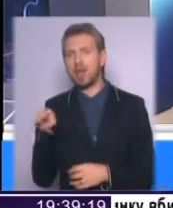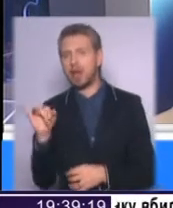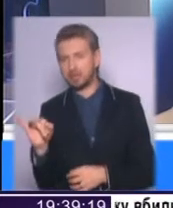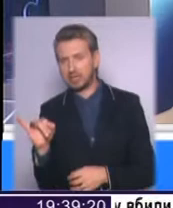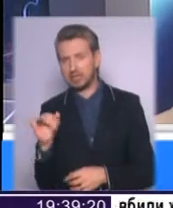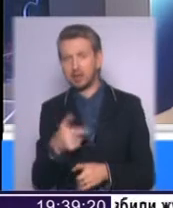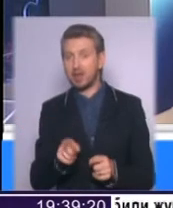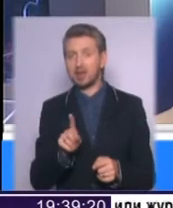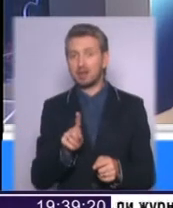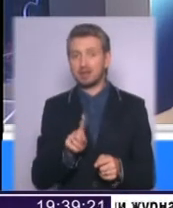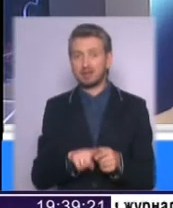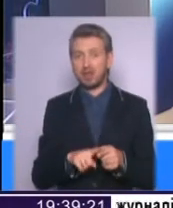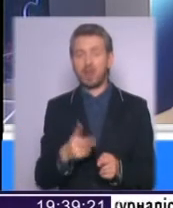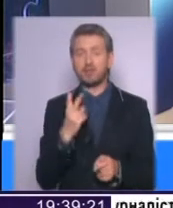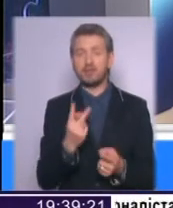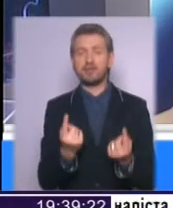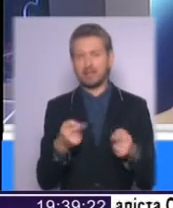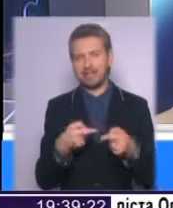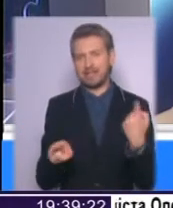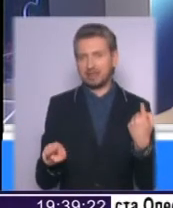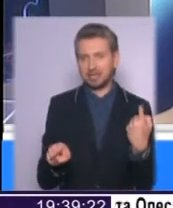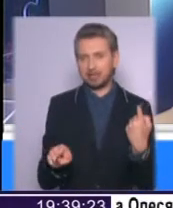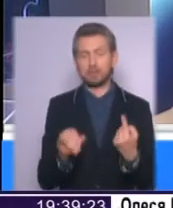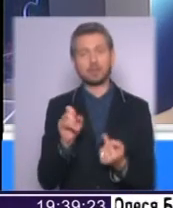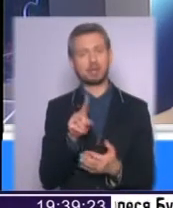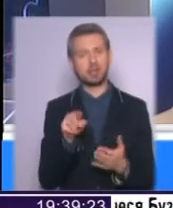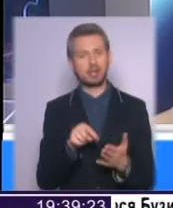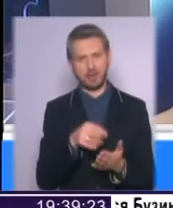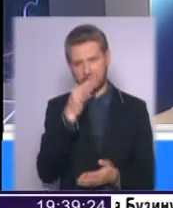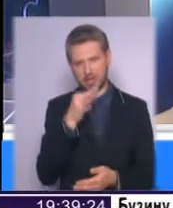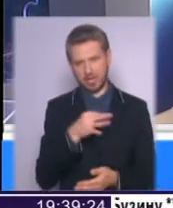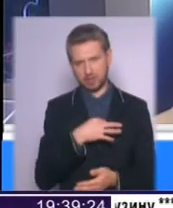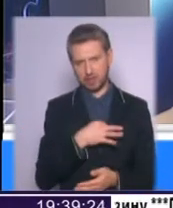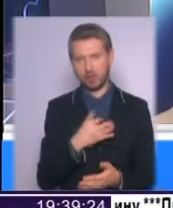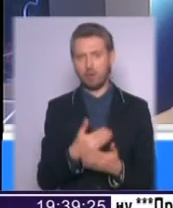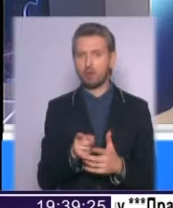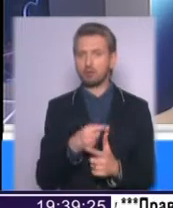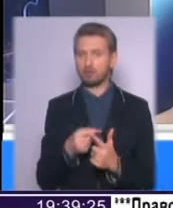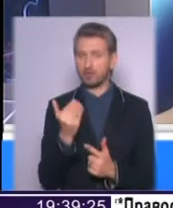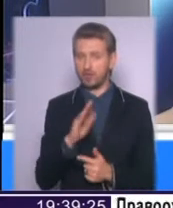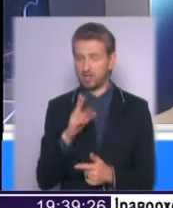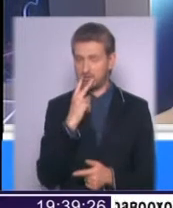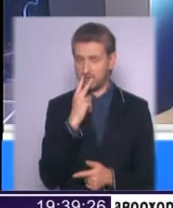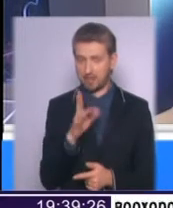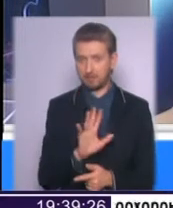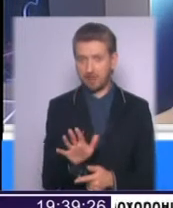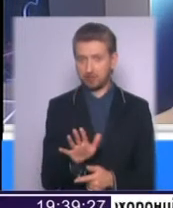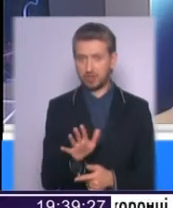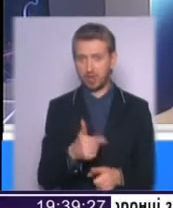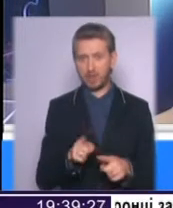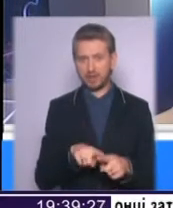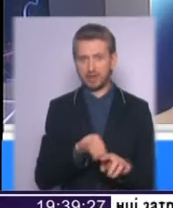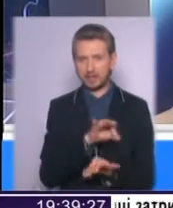це, як кажуть, дві великих різниці. І питання, скажіть, от, чи ви не бачите от ці